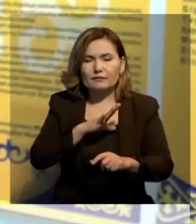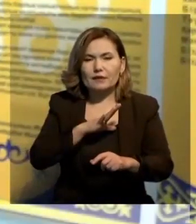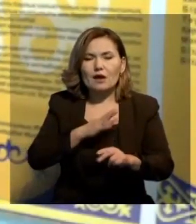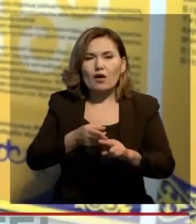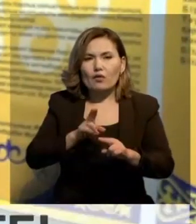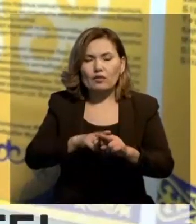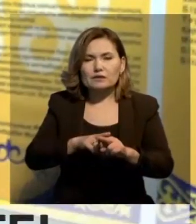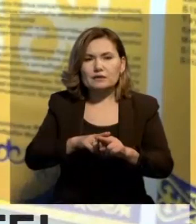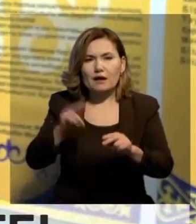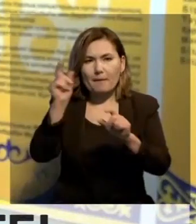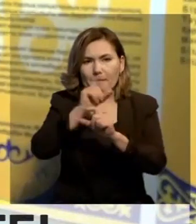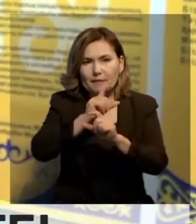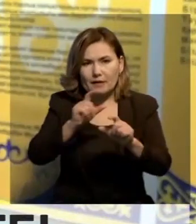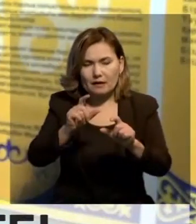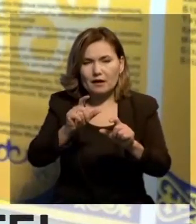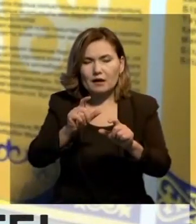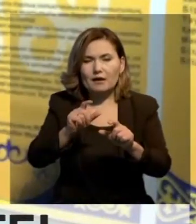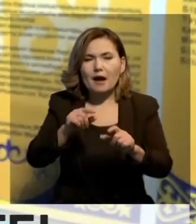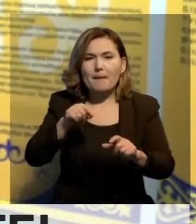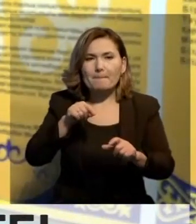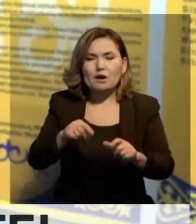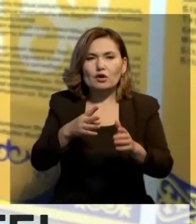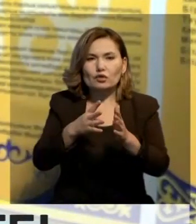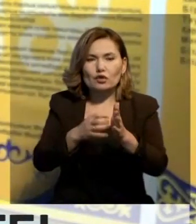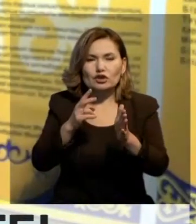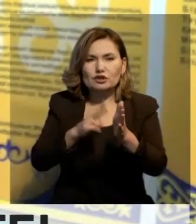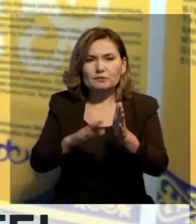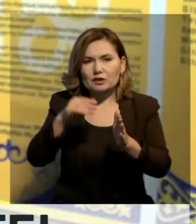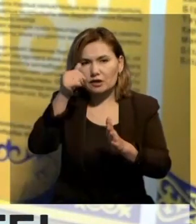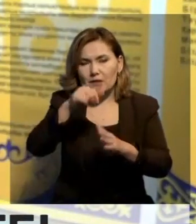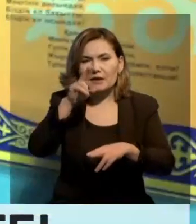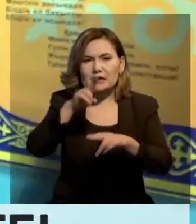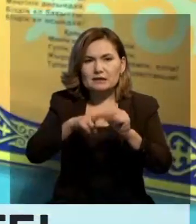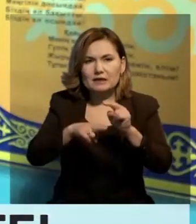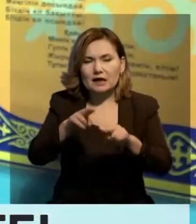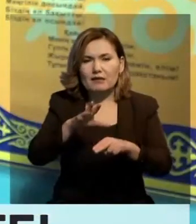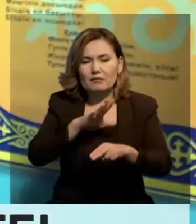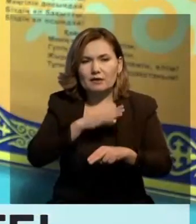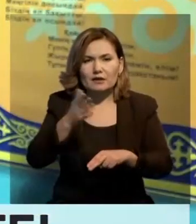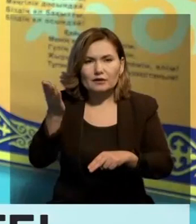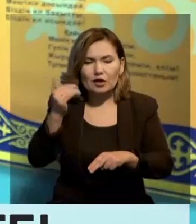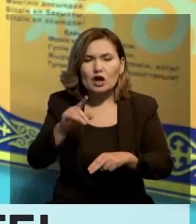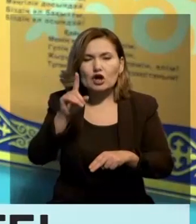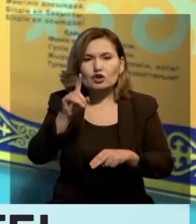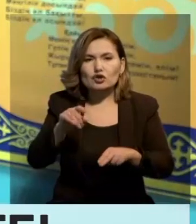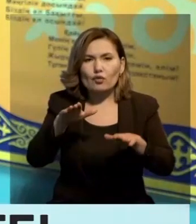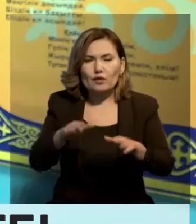Ол ғимаратымыз 1975 жылы салынған болатын. 100 орынға